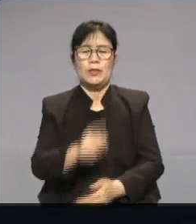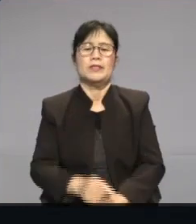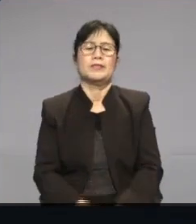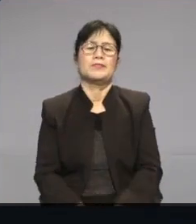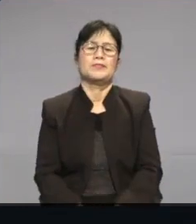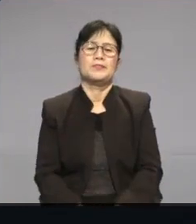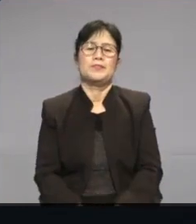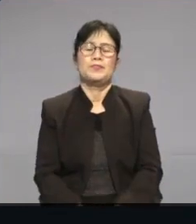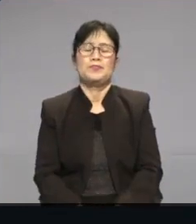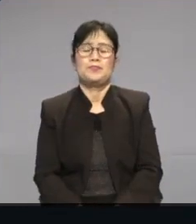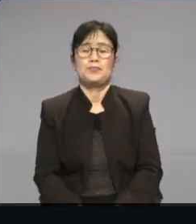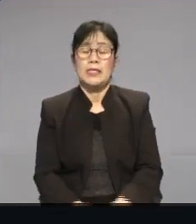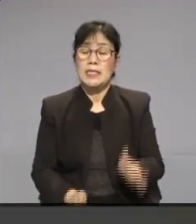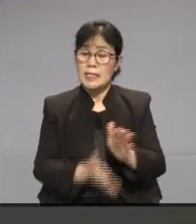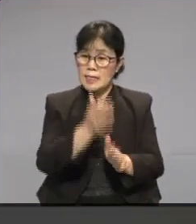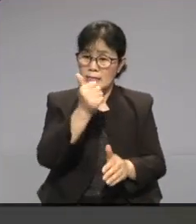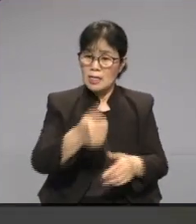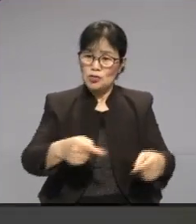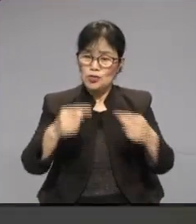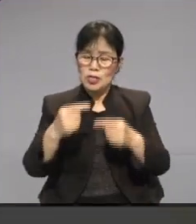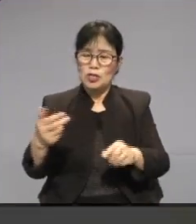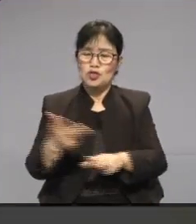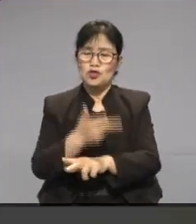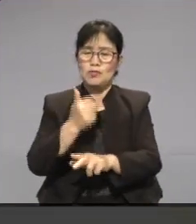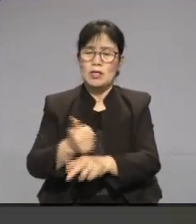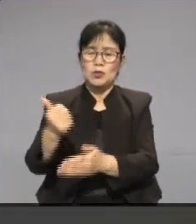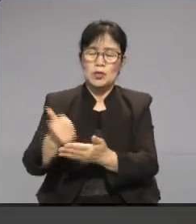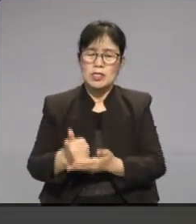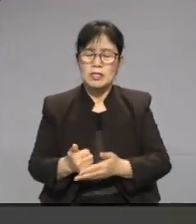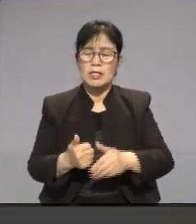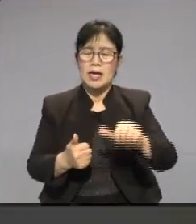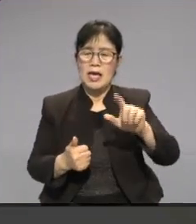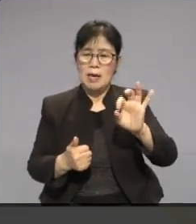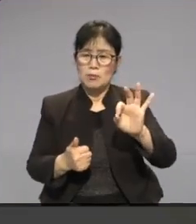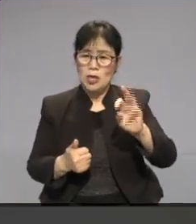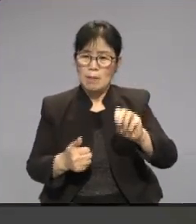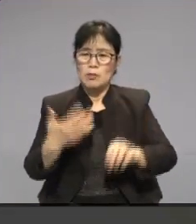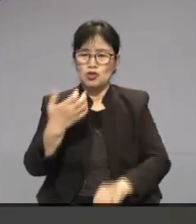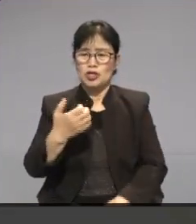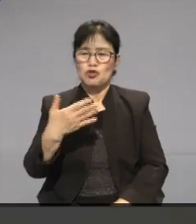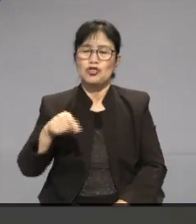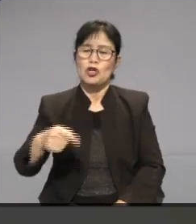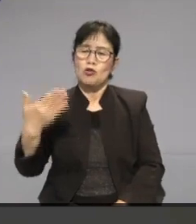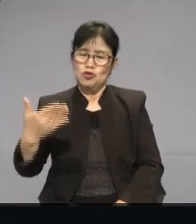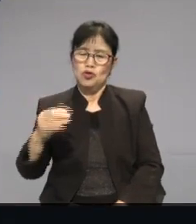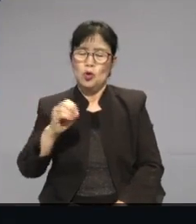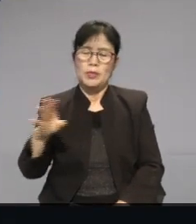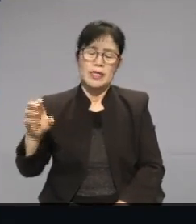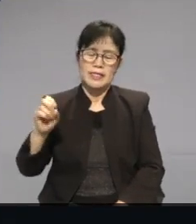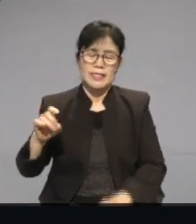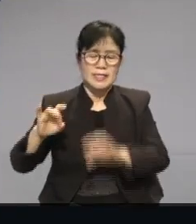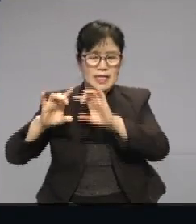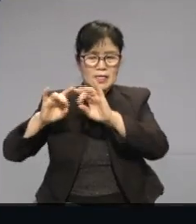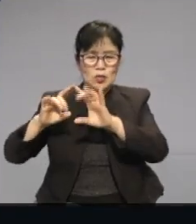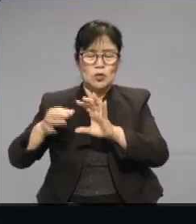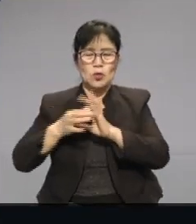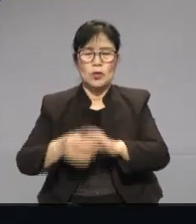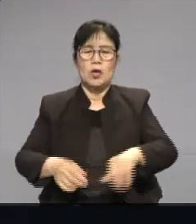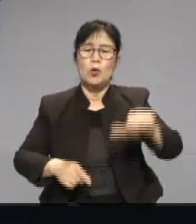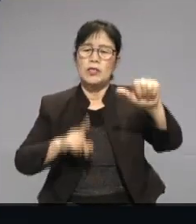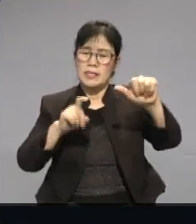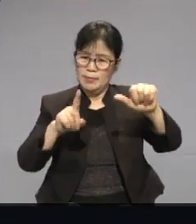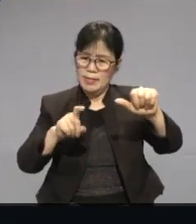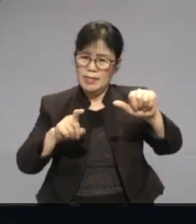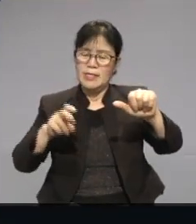강조했습니다 유장이 출연하는 주말 초대석은 FM 99.9mhz OBS 라디오를 통해 11일과